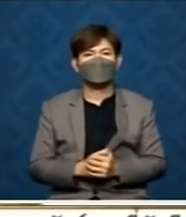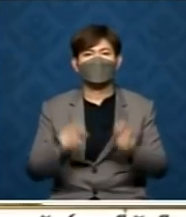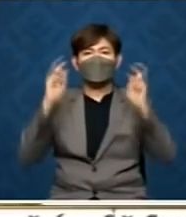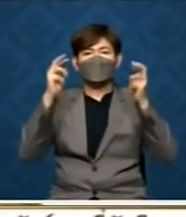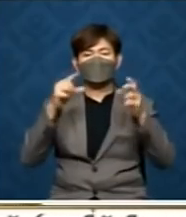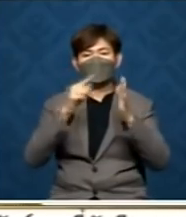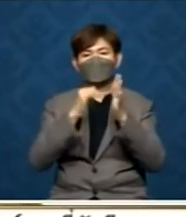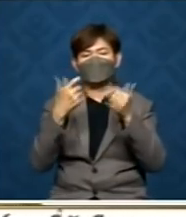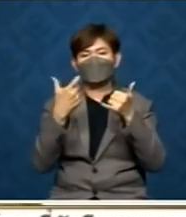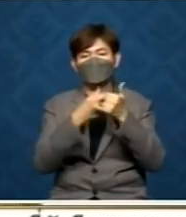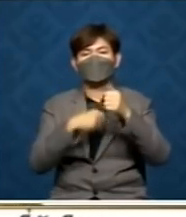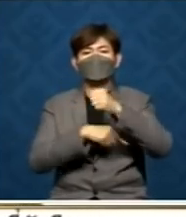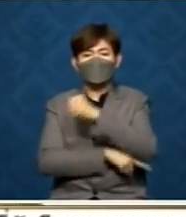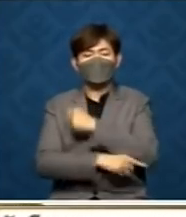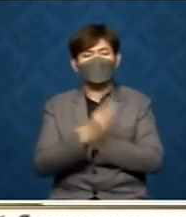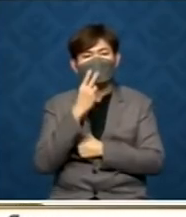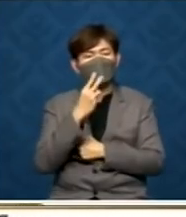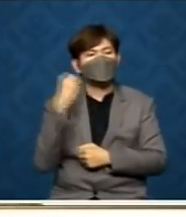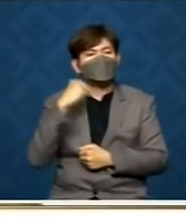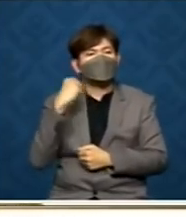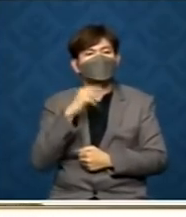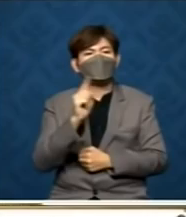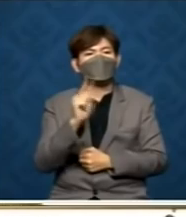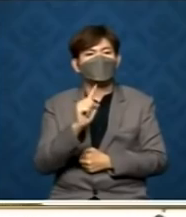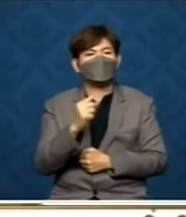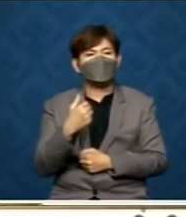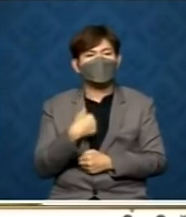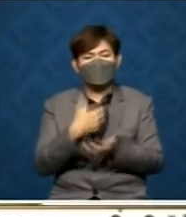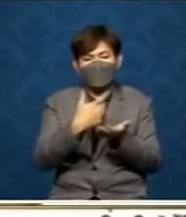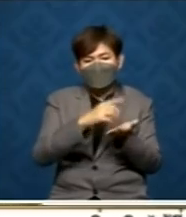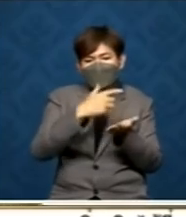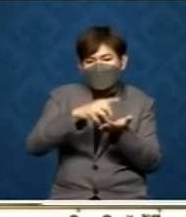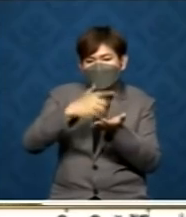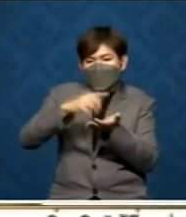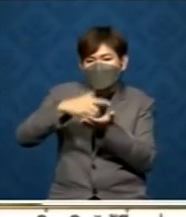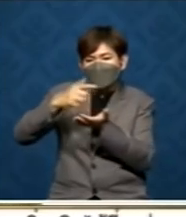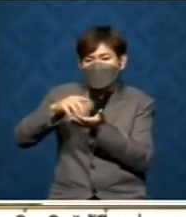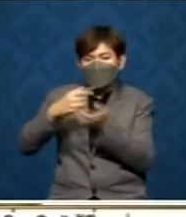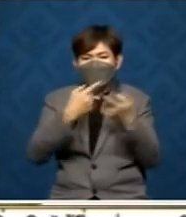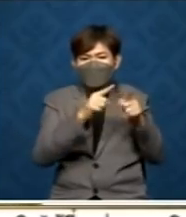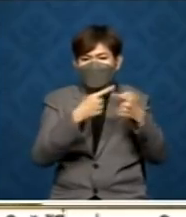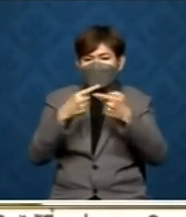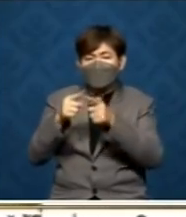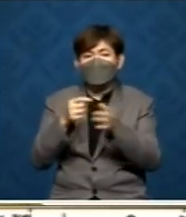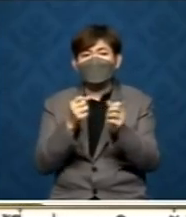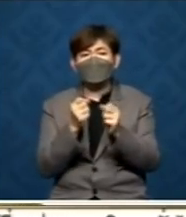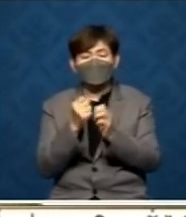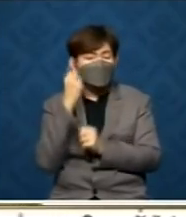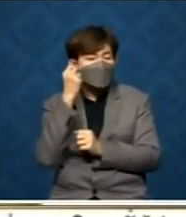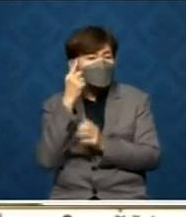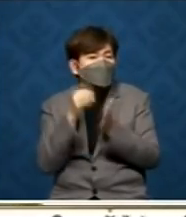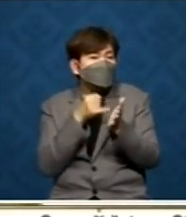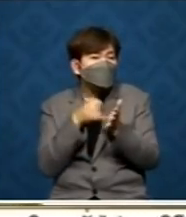ของกงวัดชีนี่พูดกันเยอะหลายคนพูดกันคนละซีรีส์คนละมุมคนละมุมคนละมุมเพื่อเข้าใจง่ายผมจะเอา